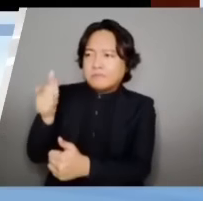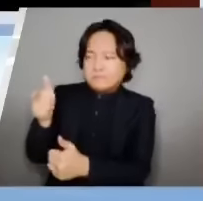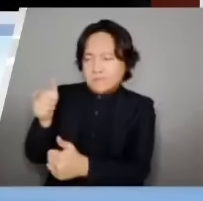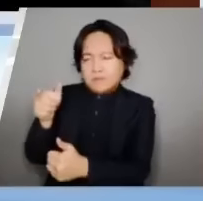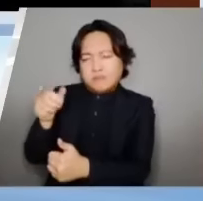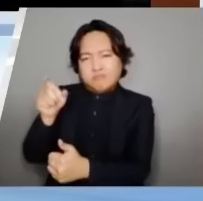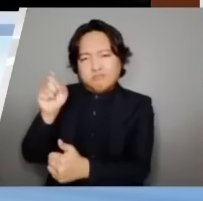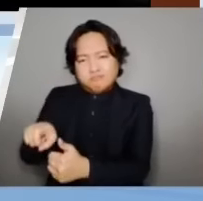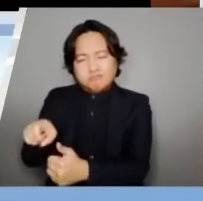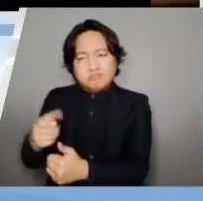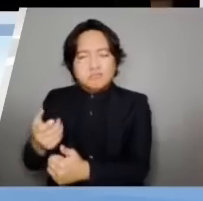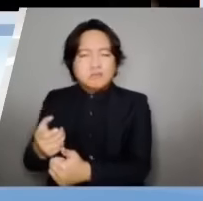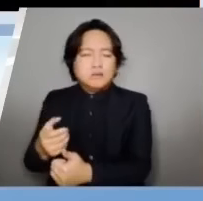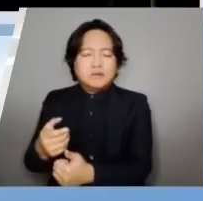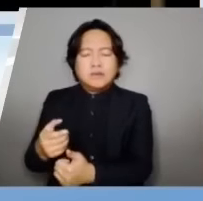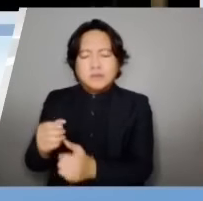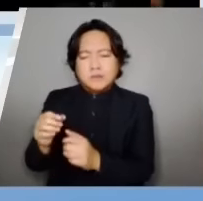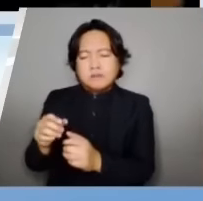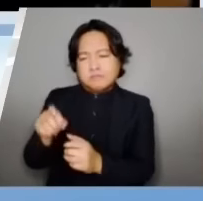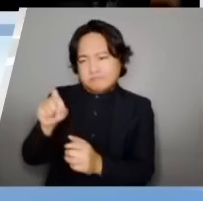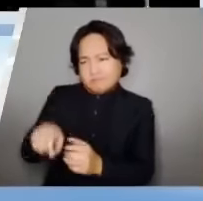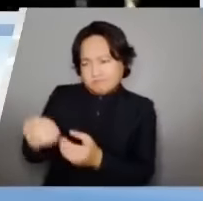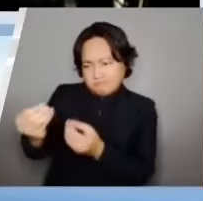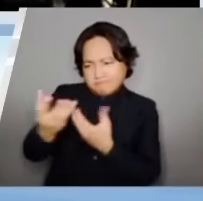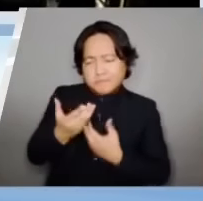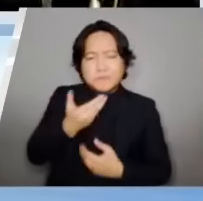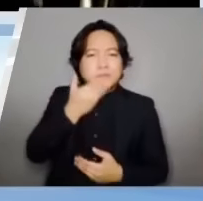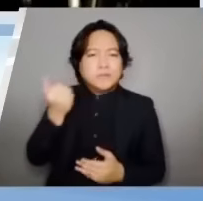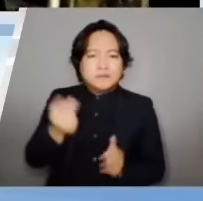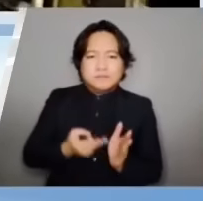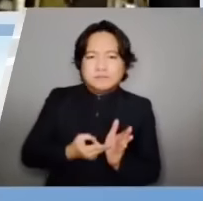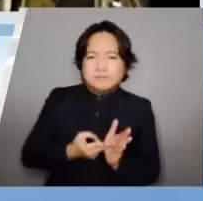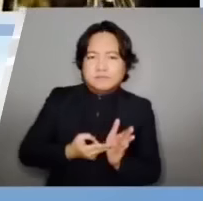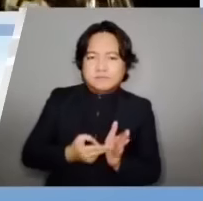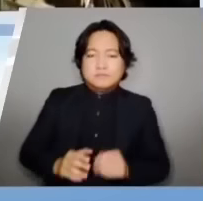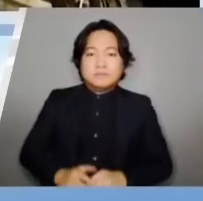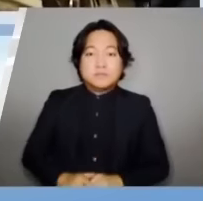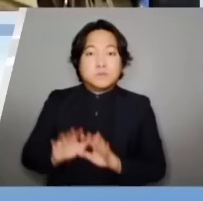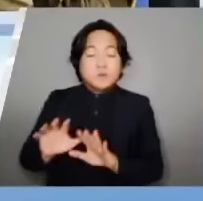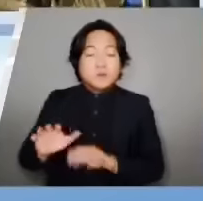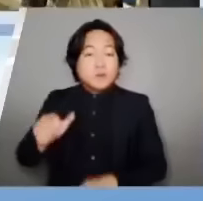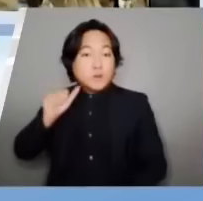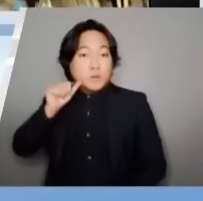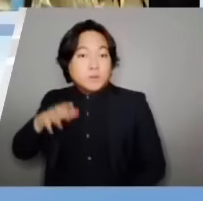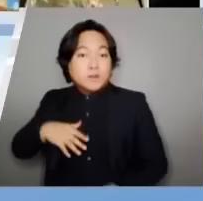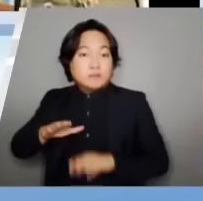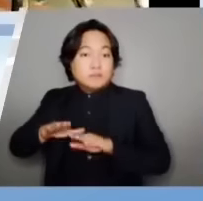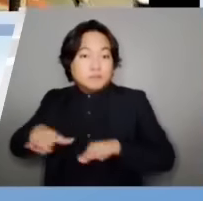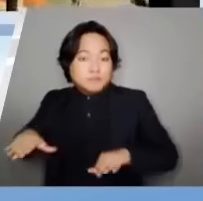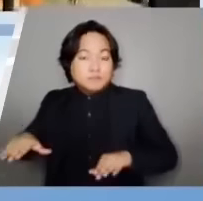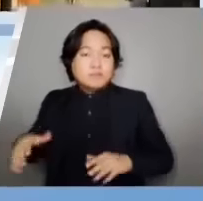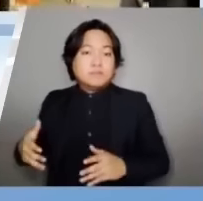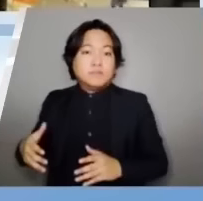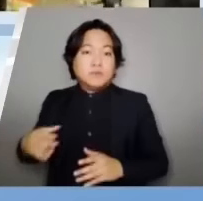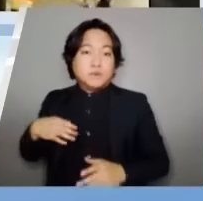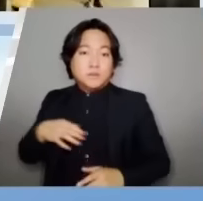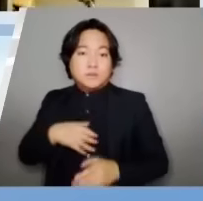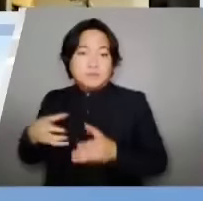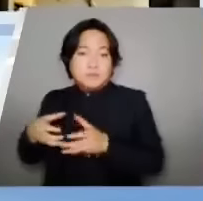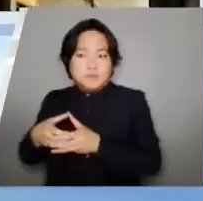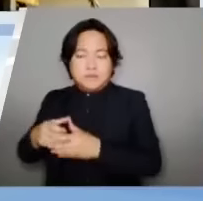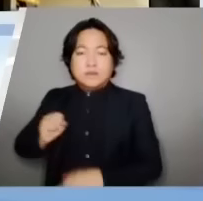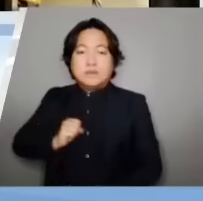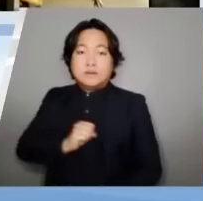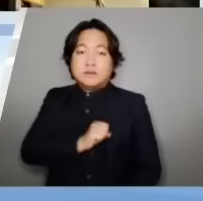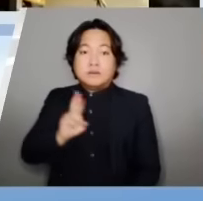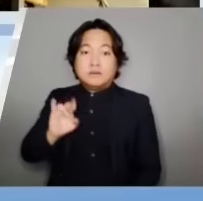importante lang sabihin niya sana kung sino. Pero ang chairperson ng Committee on Women and Children na si Senadora Risa Ontiveros hindi masyadong